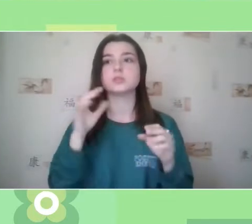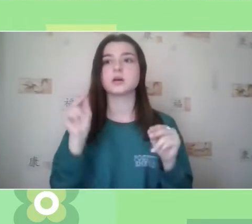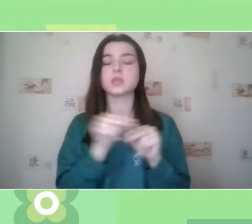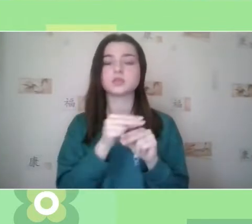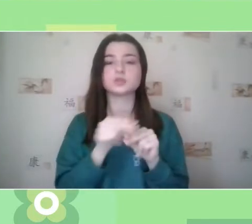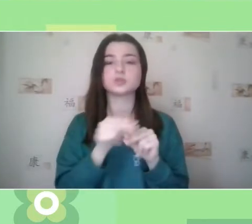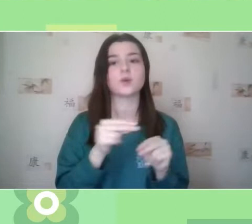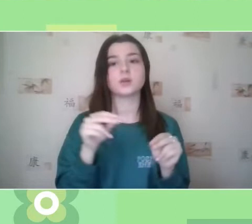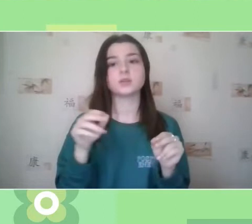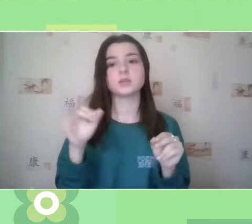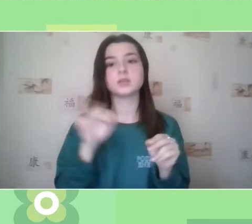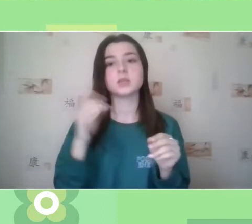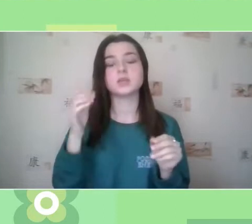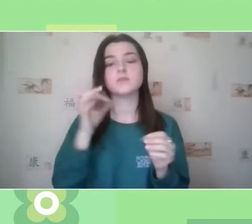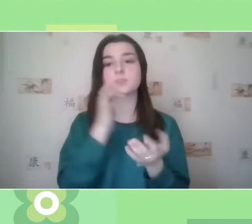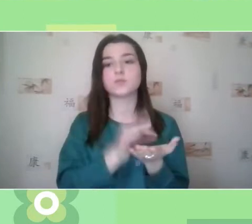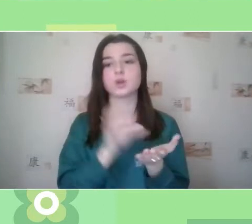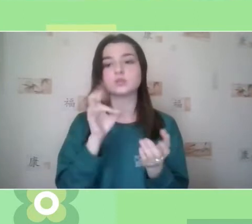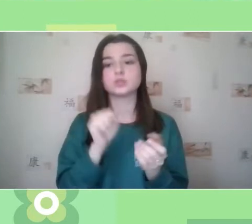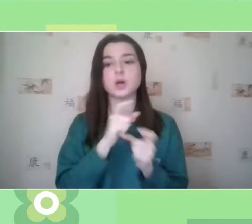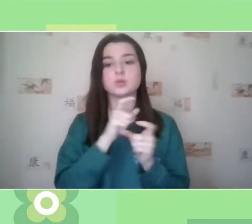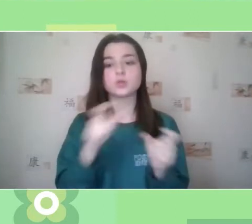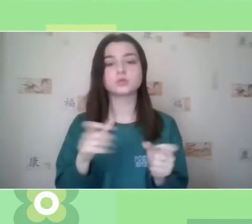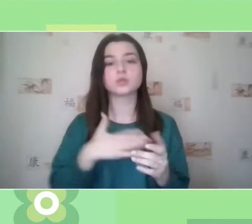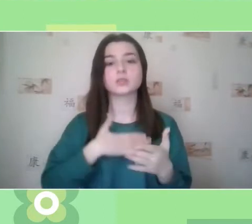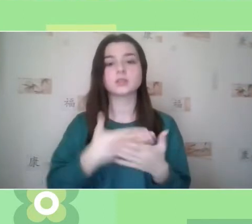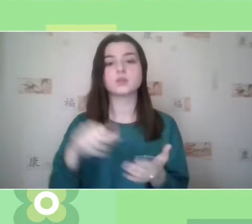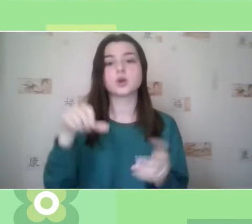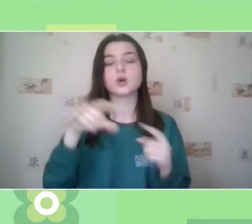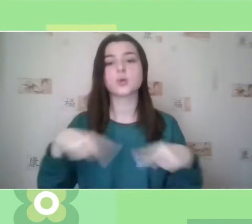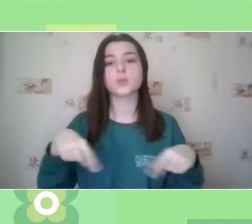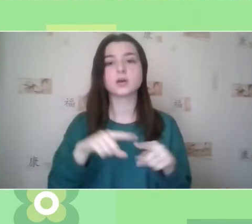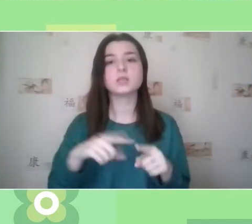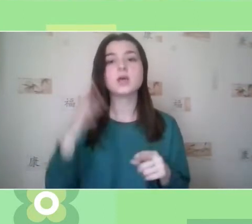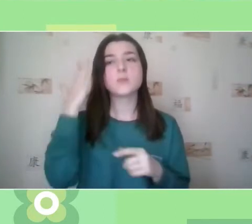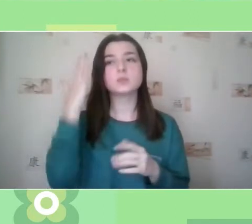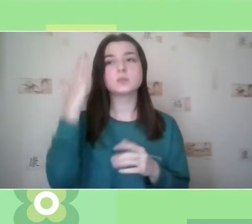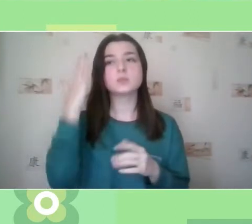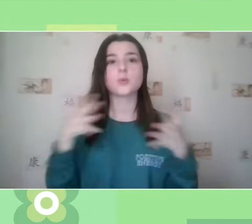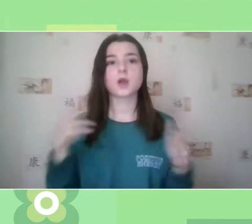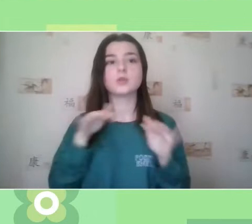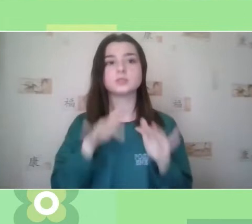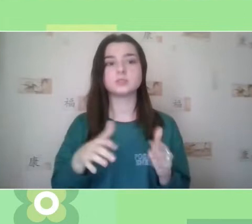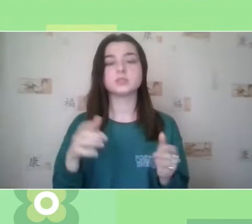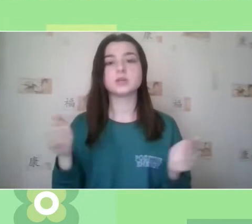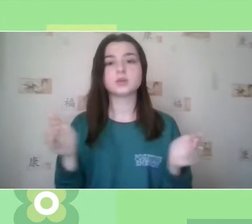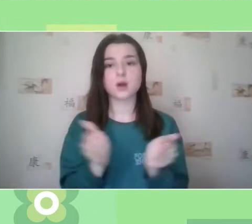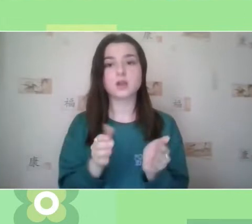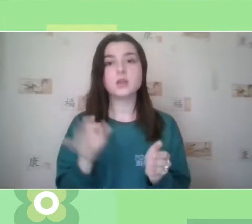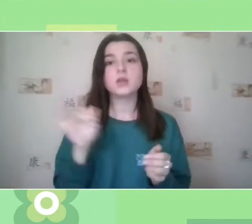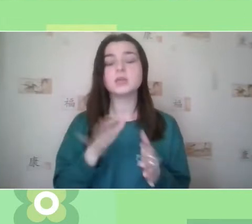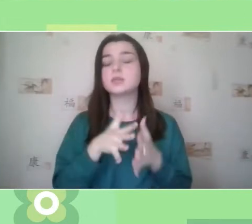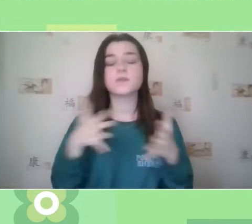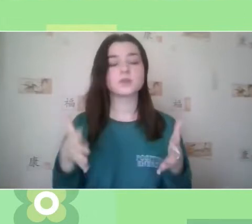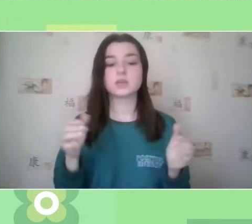на лозунг програми «Активні громадяни», мисли глобально, дій локально, а іноді буває таке, що невеликі